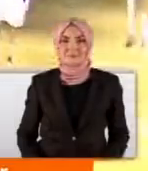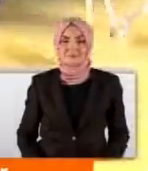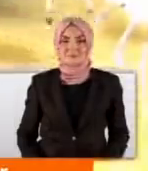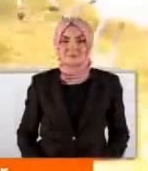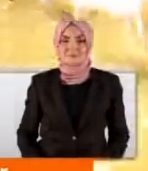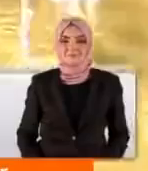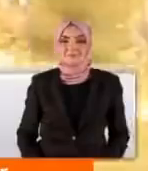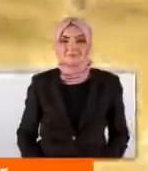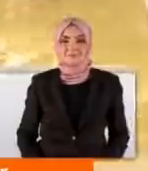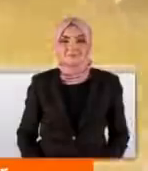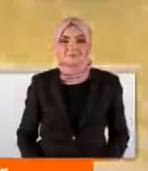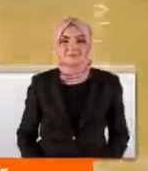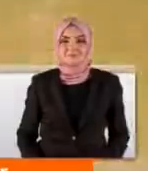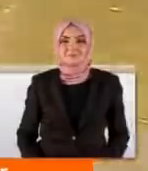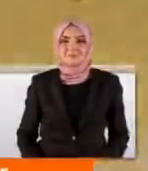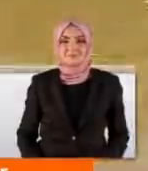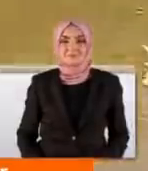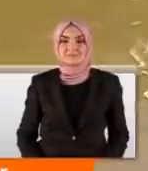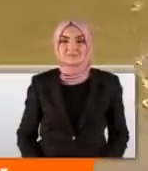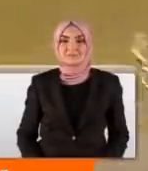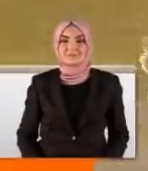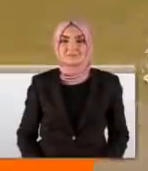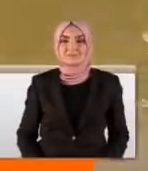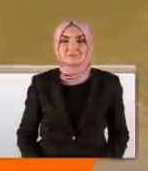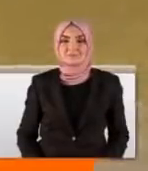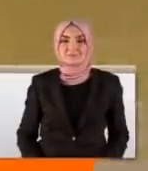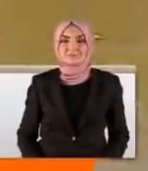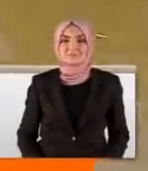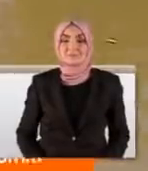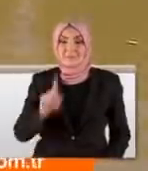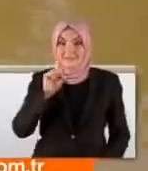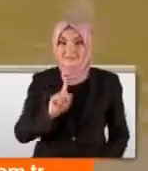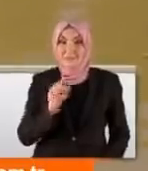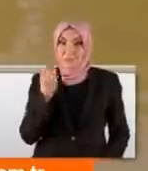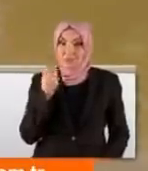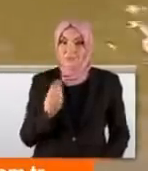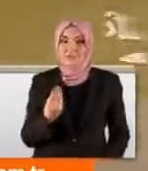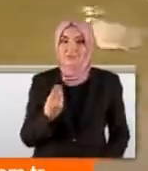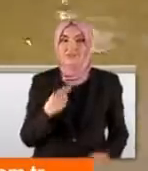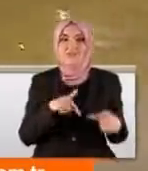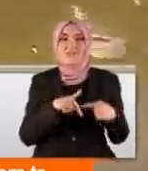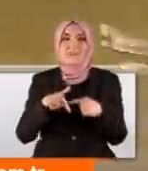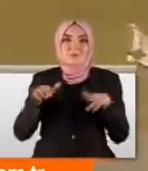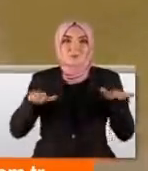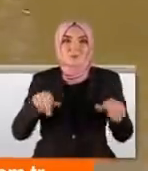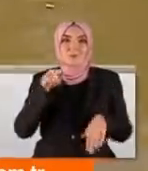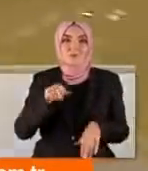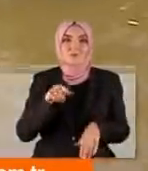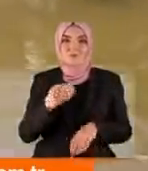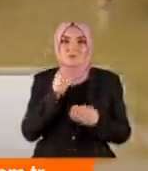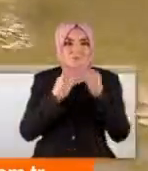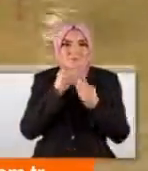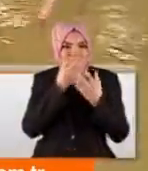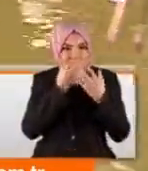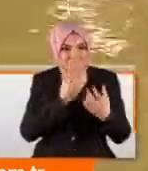İdris, İdris gel. Temel sen de gel. Al. Şu Temel var. Al Temel. Önce güzelce flamingoların karnını doyurduktan sonra